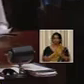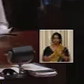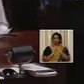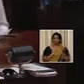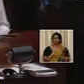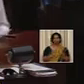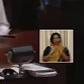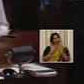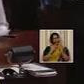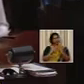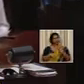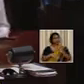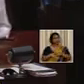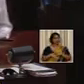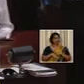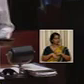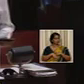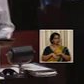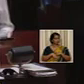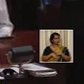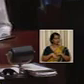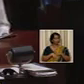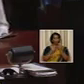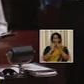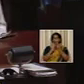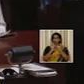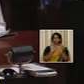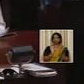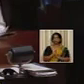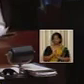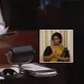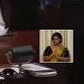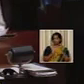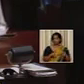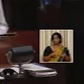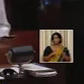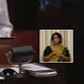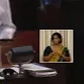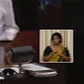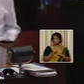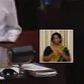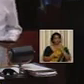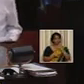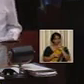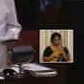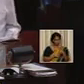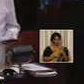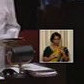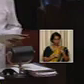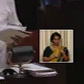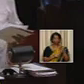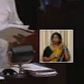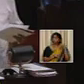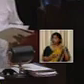අගමැතිතුමාට ස්තුතිවන්ත වෙනවා මේ අවස්ථාවේ. උපදේශක කාරක සභාවෙත් මම මේ ප්‍රශ්න ඉදිරිපත් කරනකොට